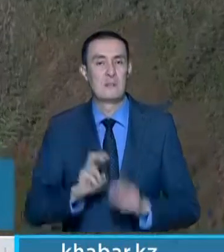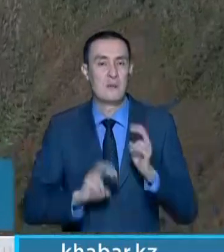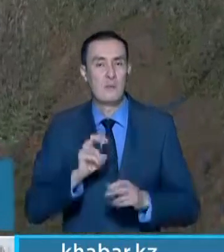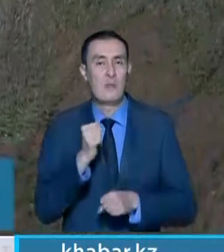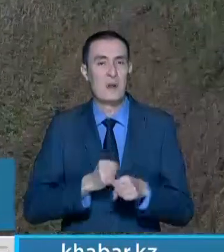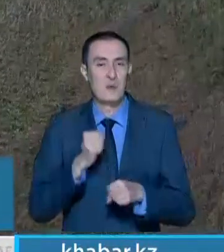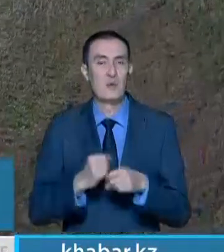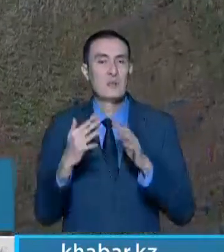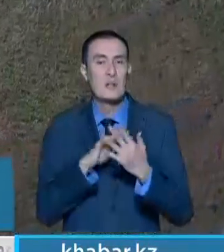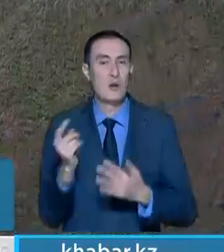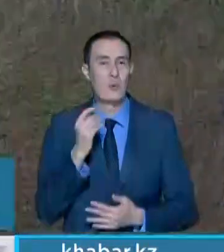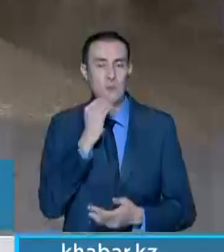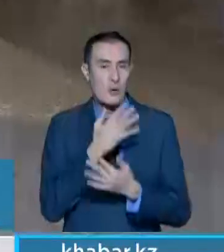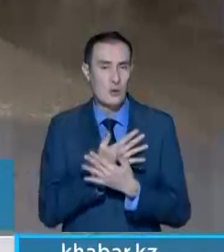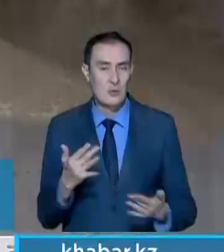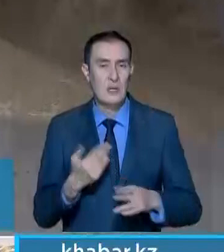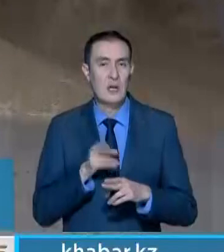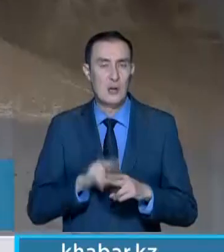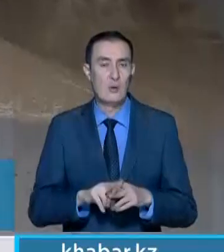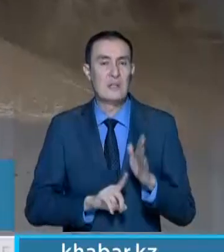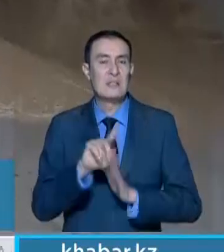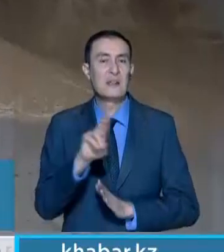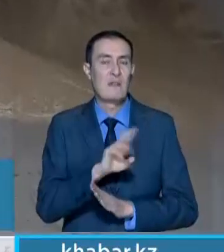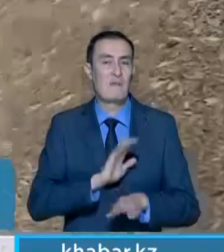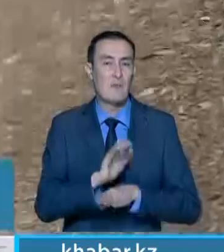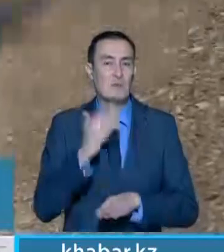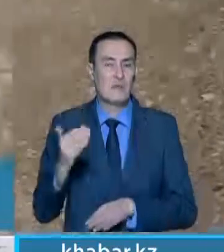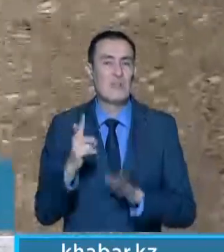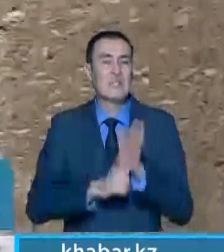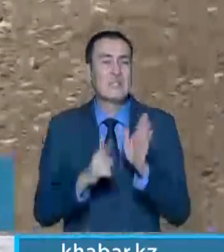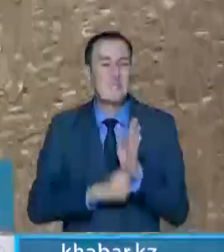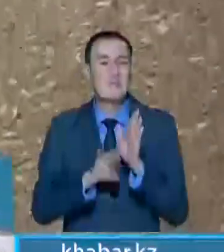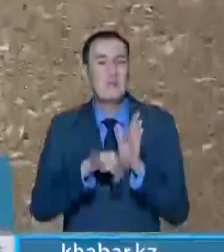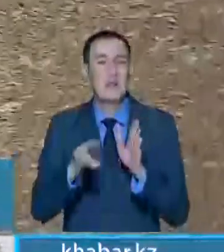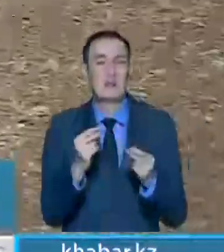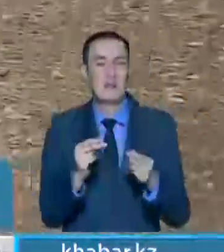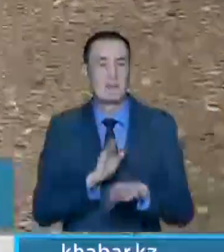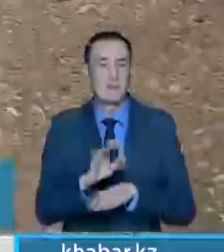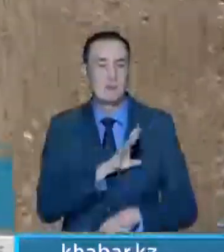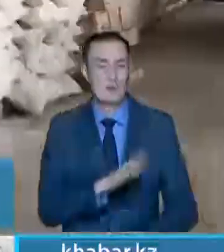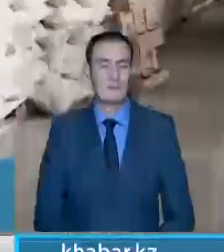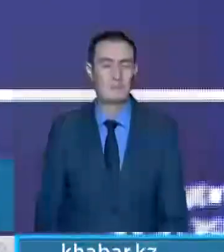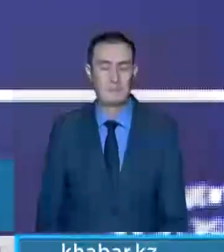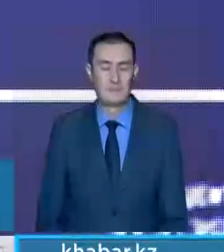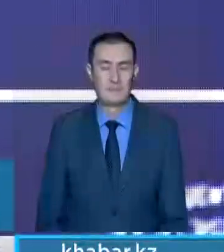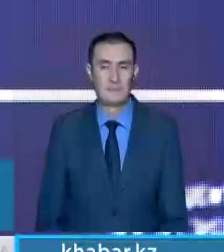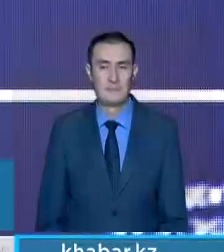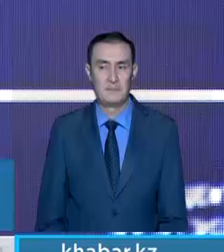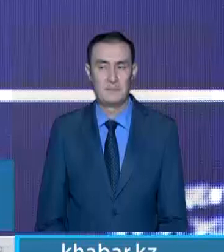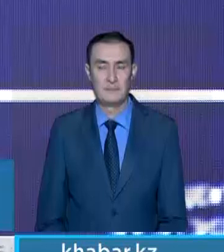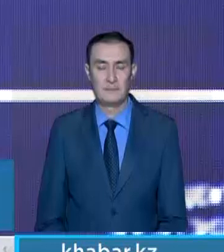по переработке сельхозпродукции, которые с января произвели ее на 70 миллиардов тенге.